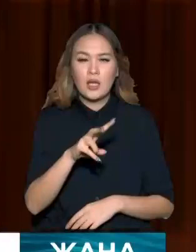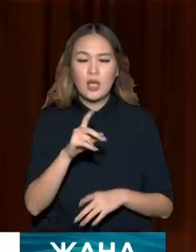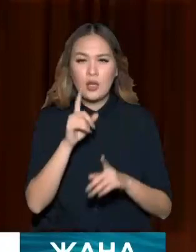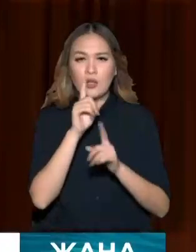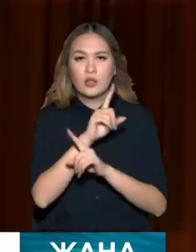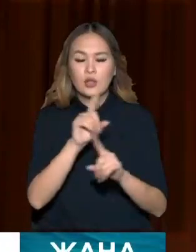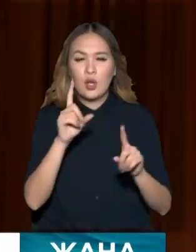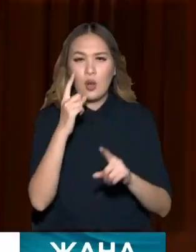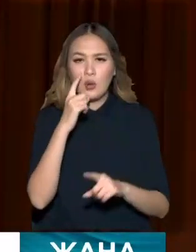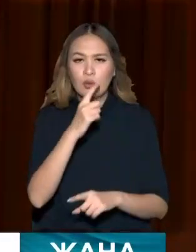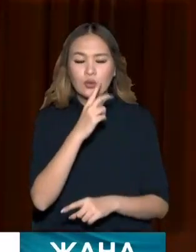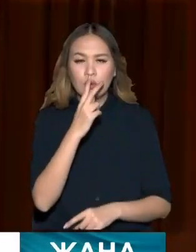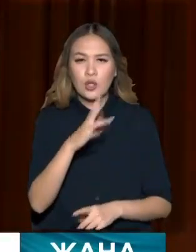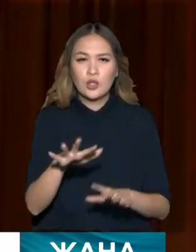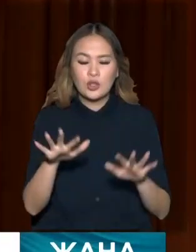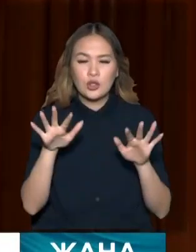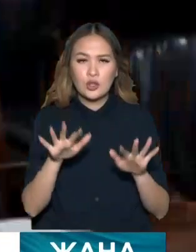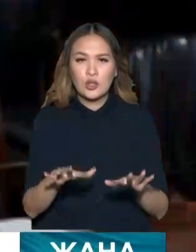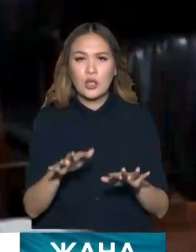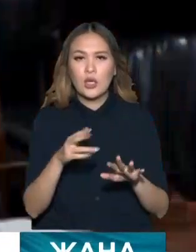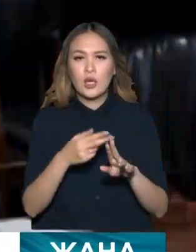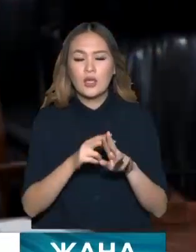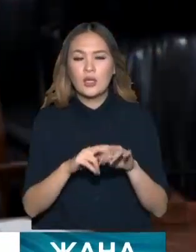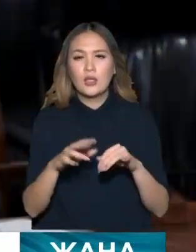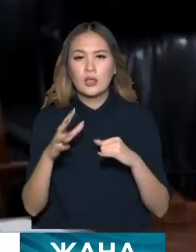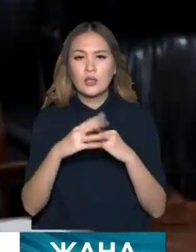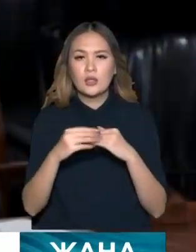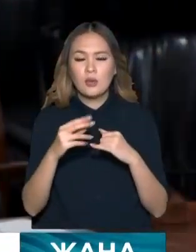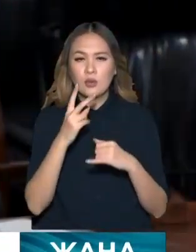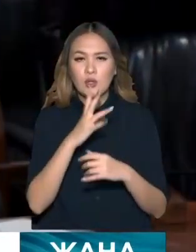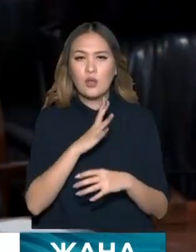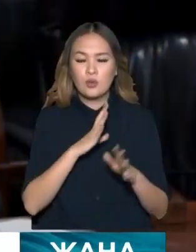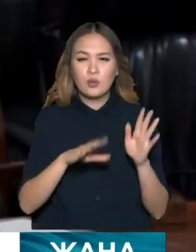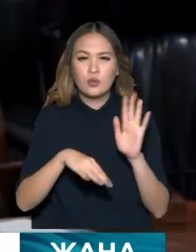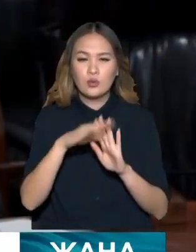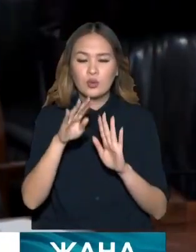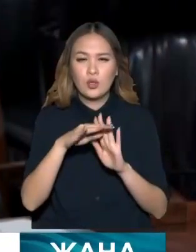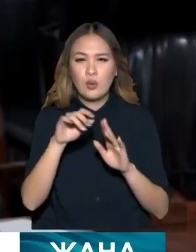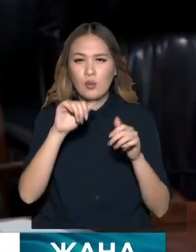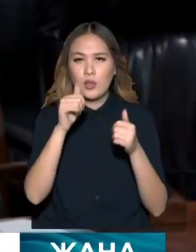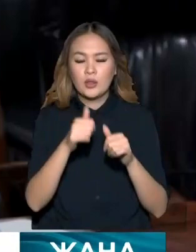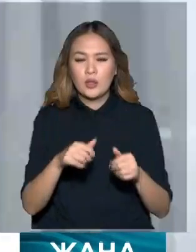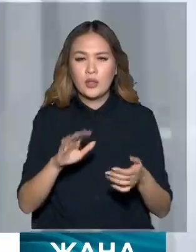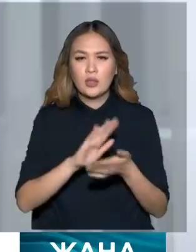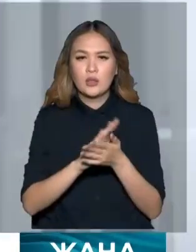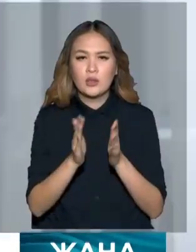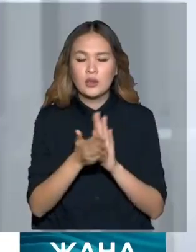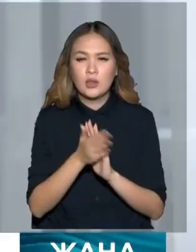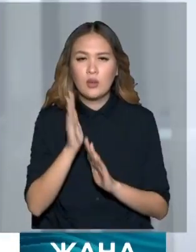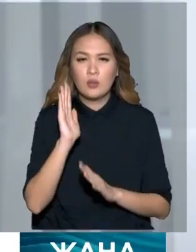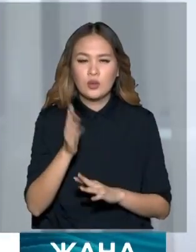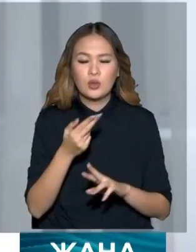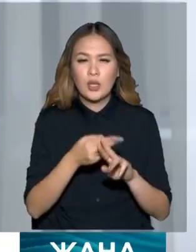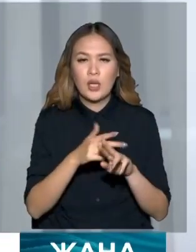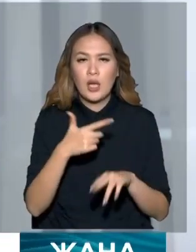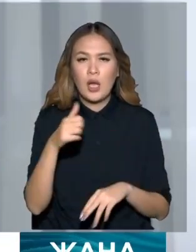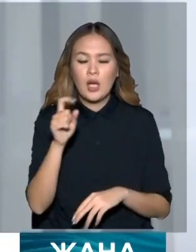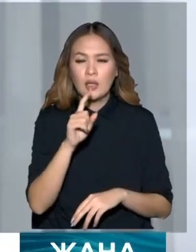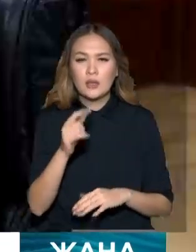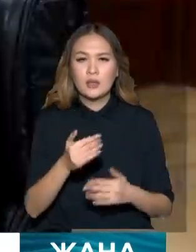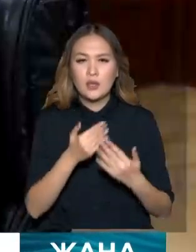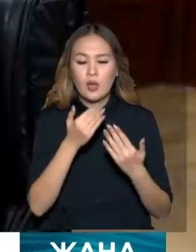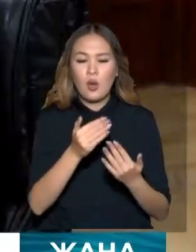артықшылықтарды көздейтін жер қойнауын пайдалануға арналған жақсартылған модельдік келісімшарт енгізілетін болады. Бұл газ